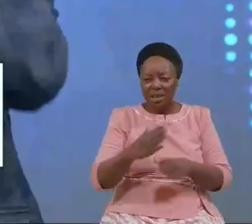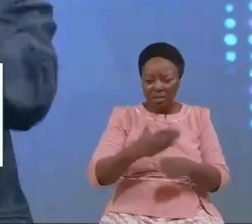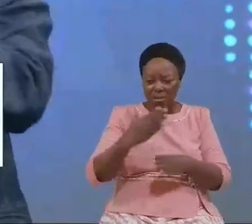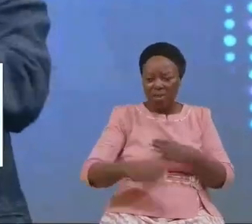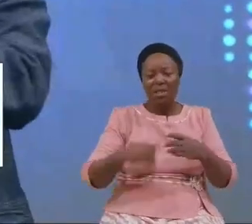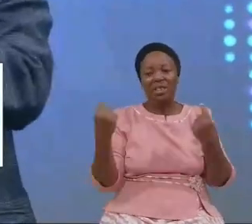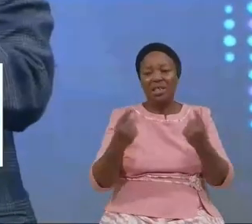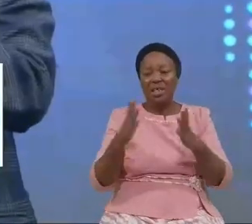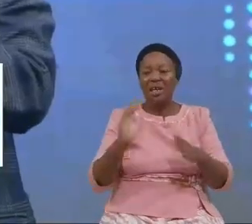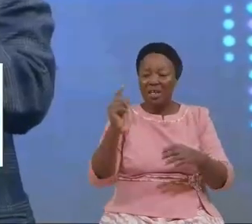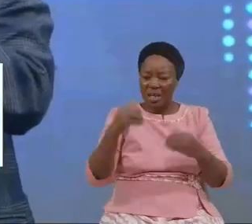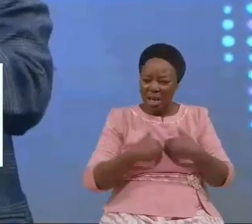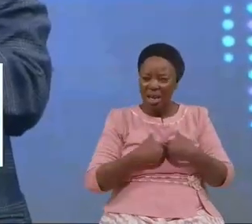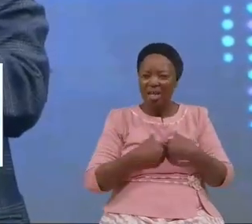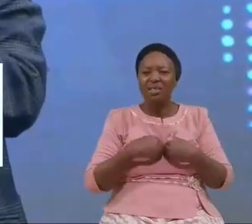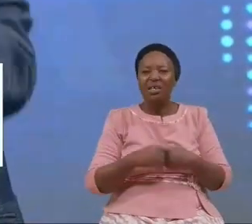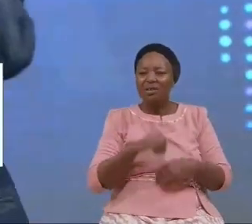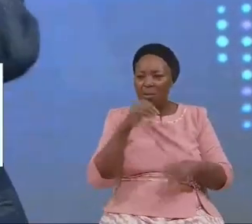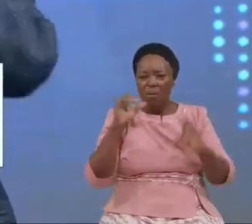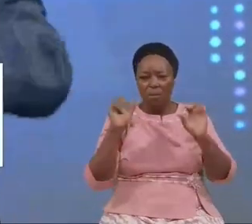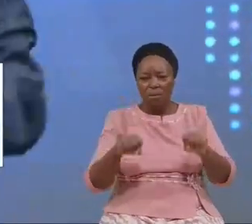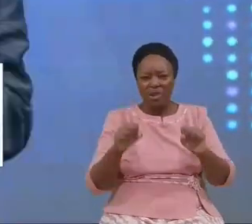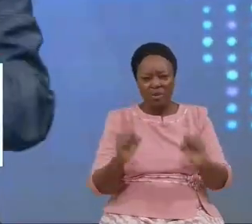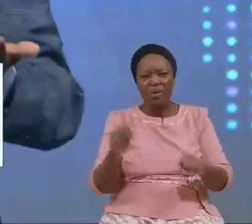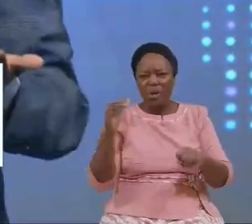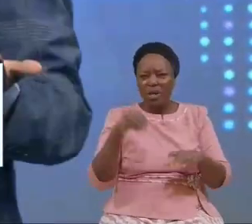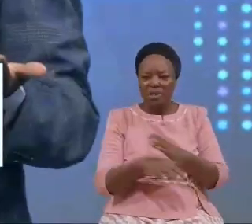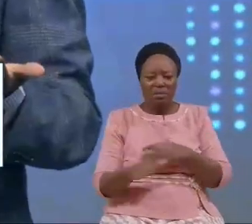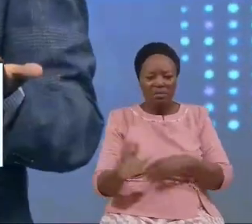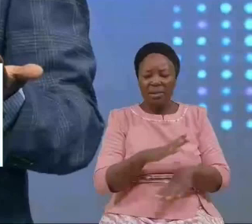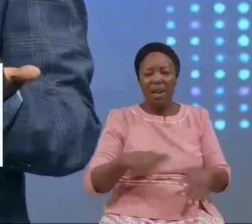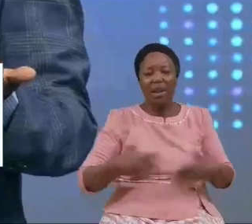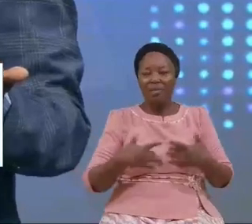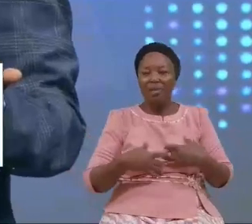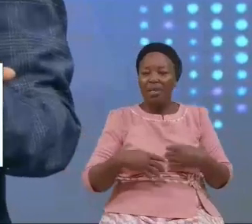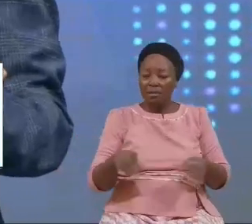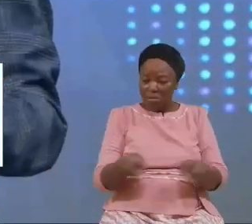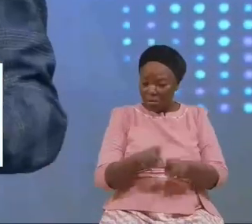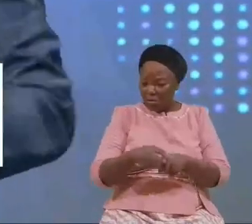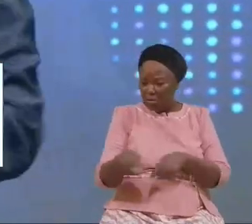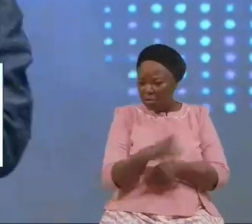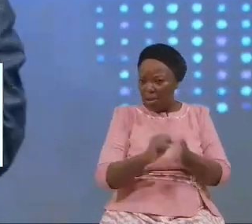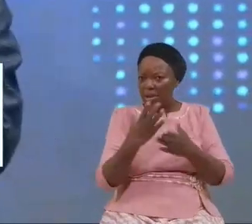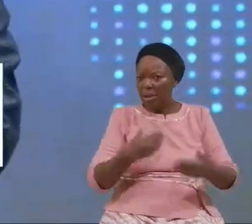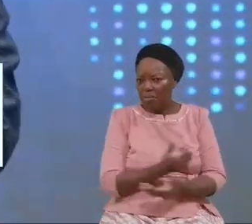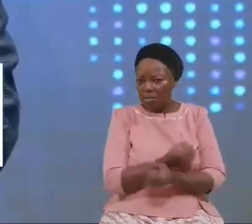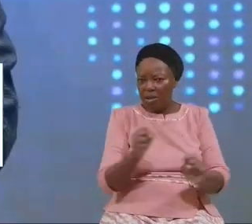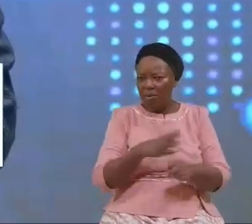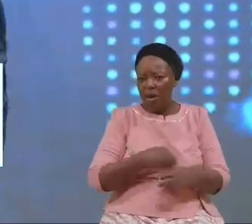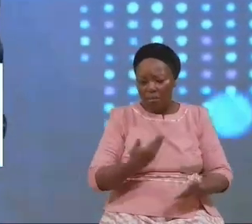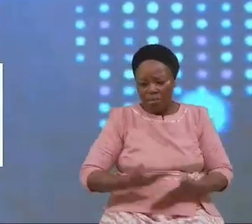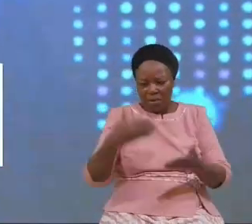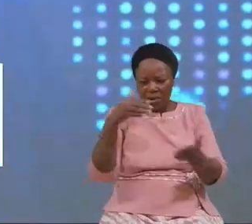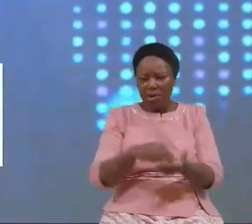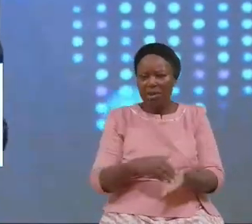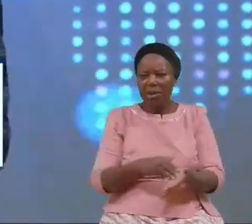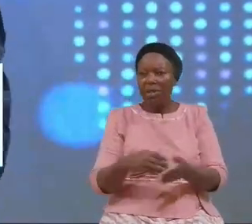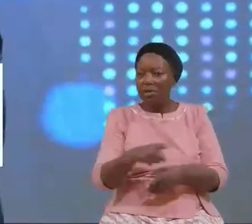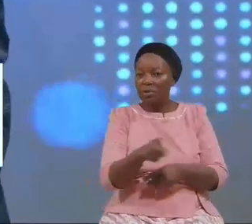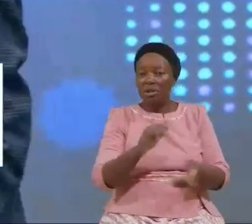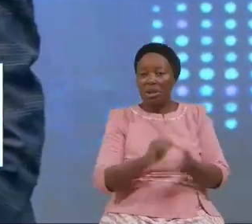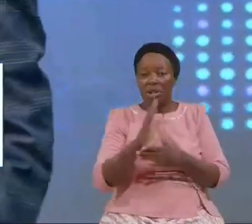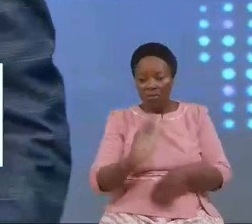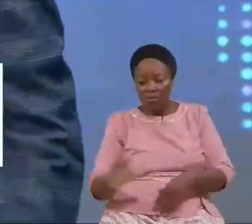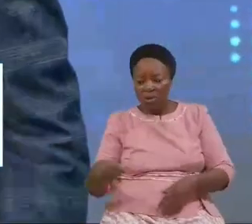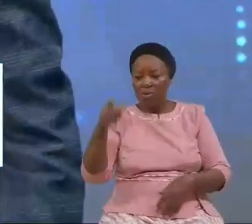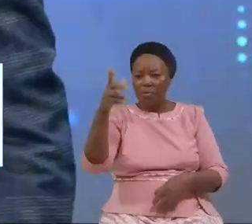a des impossibilités dans sa vie même ceux qui sont sauvés ceux qui sont nés de nouveau ceux qui sont enfants de